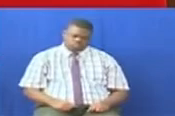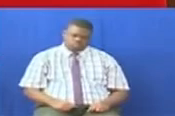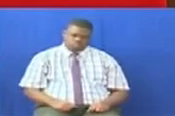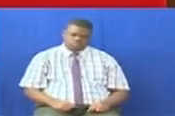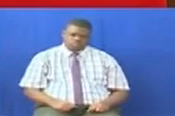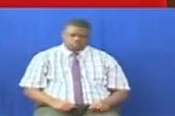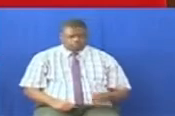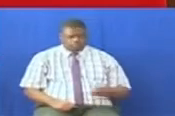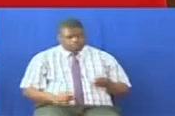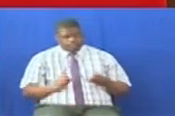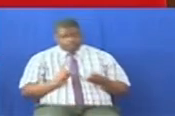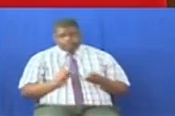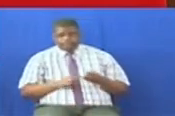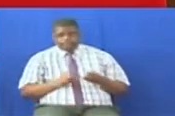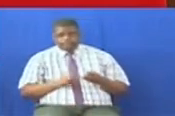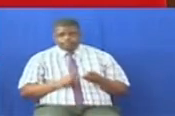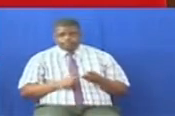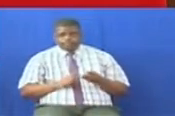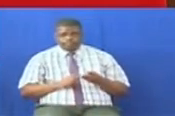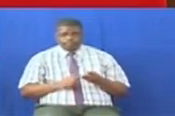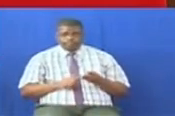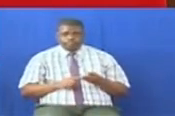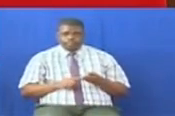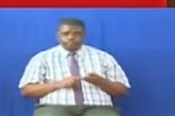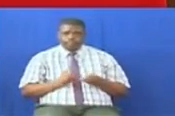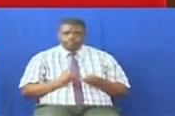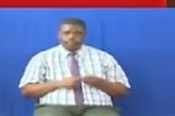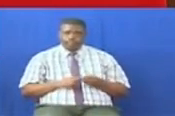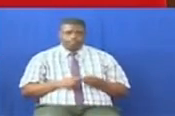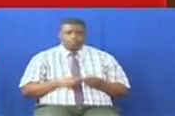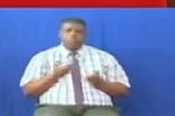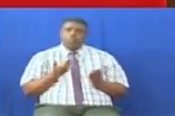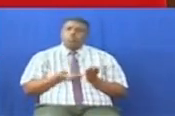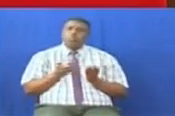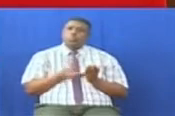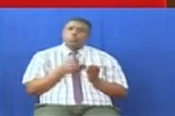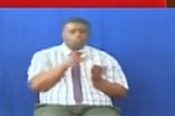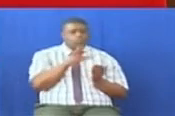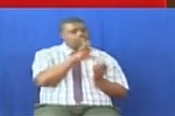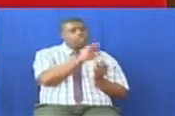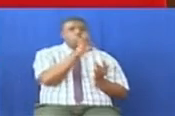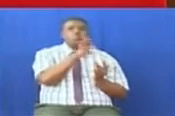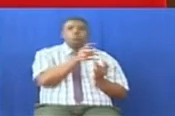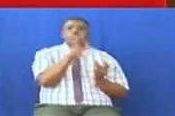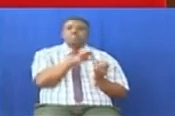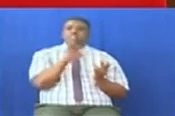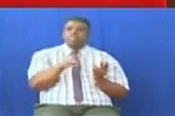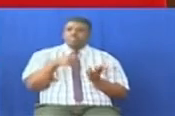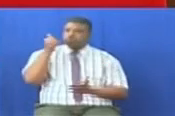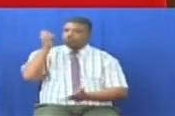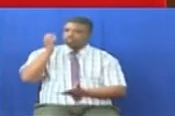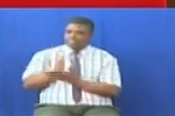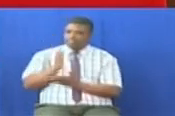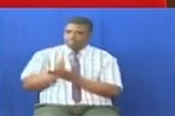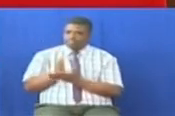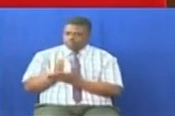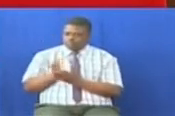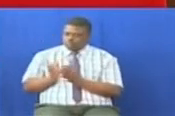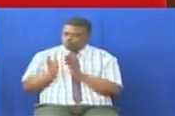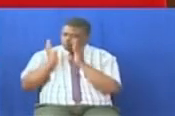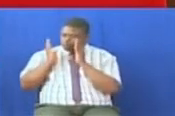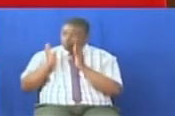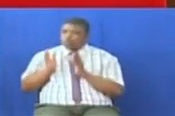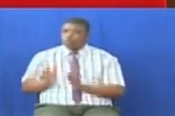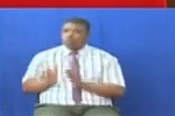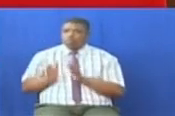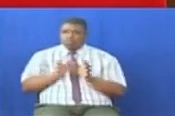Lakini kuna jambo jingine, ulakishaji wa uteuzi wa uthibitisho wa wakuu wa idara.